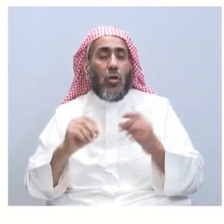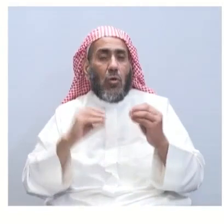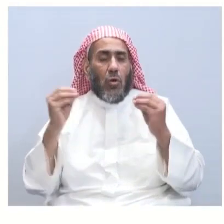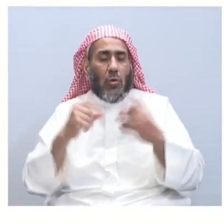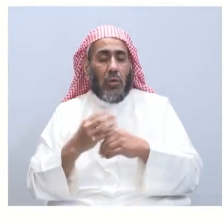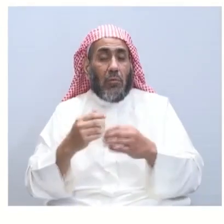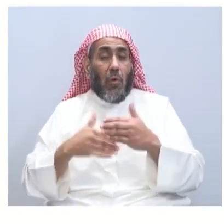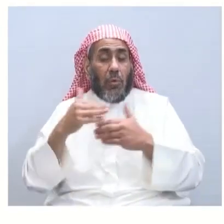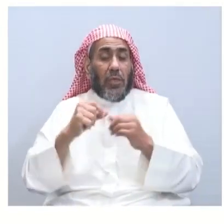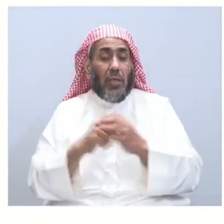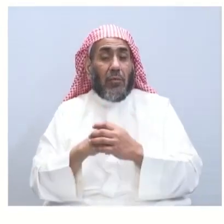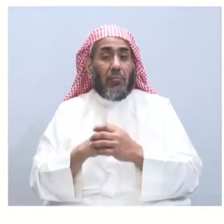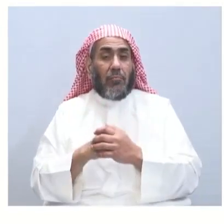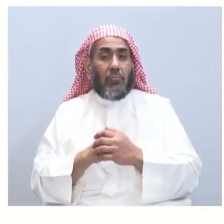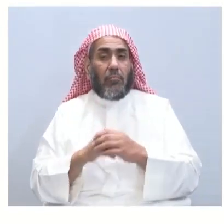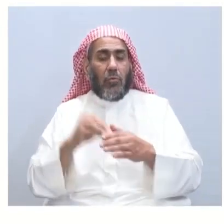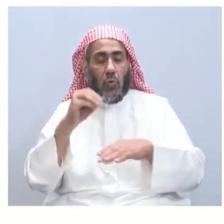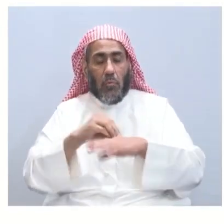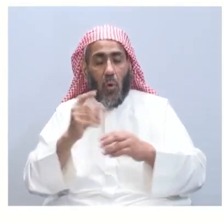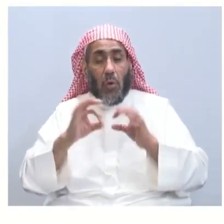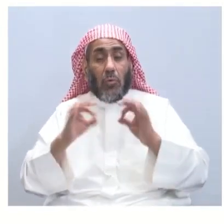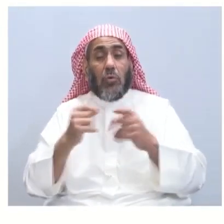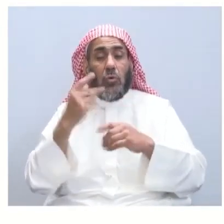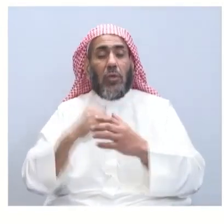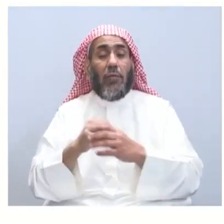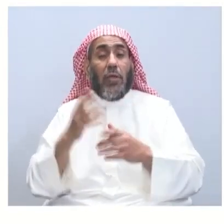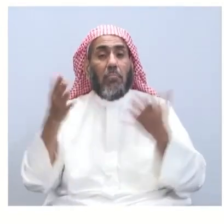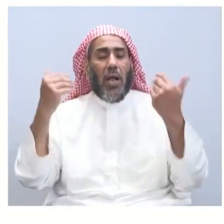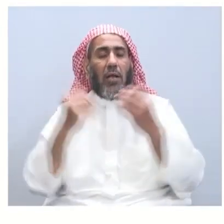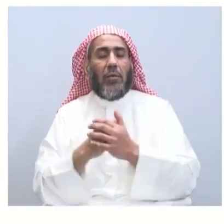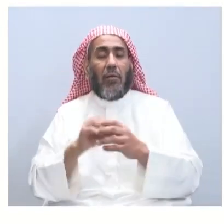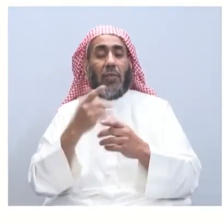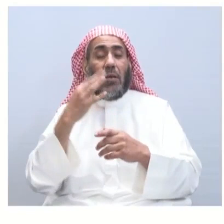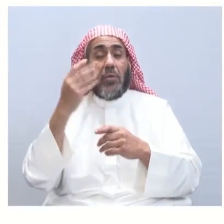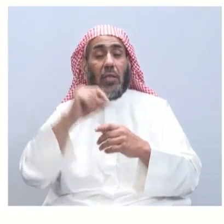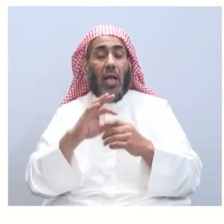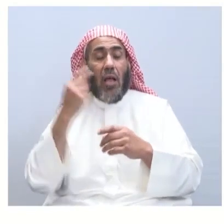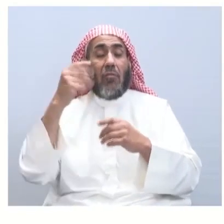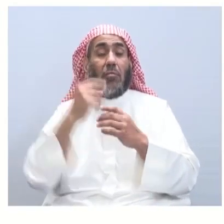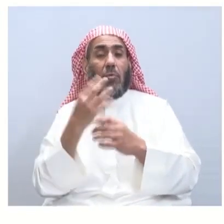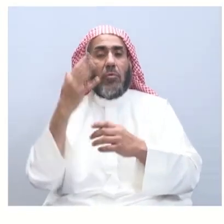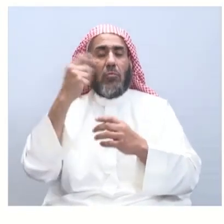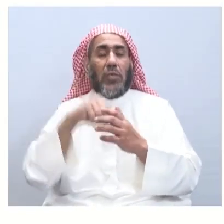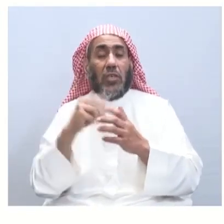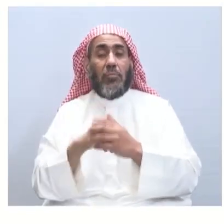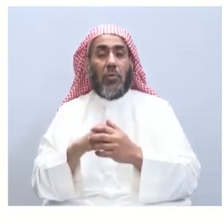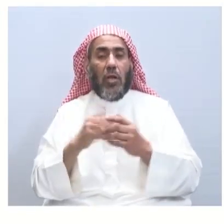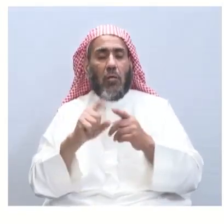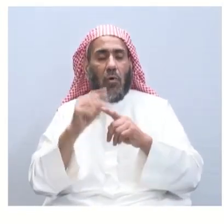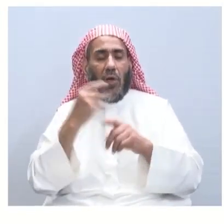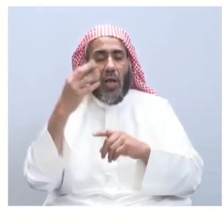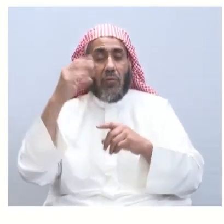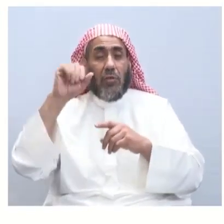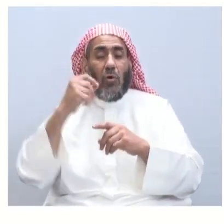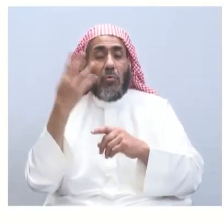ايضا هذا من عوامل ازدهار التي وقد اقيم اول مؤتمر ادبي سعودي في مكه في 5/3 1394 الهجره الموافق لعام